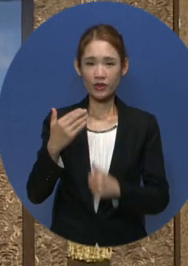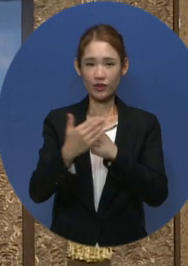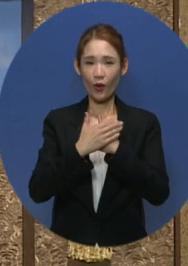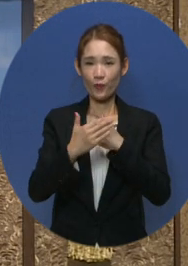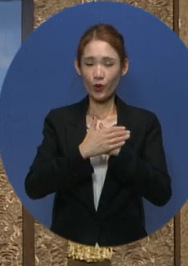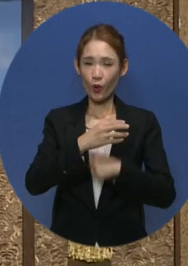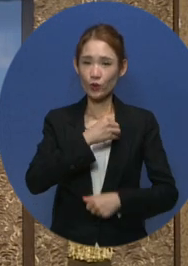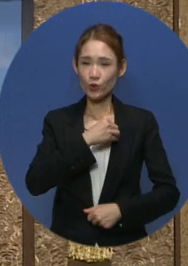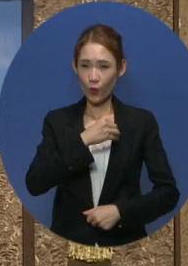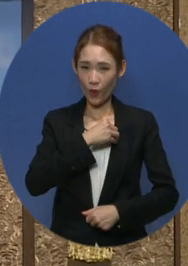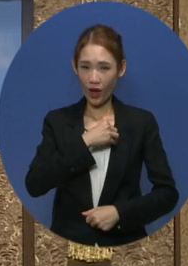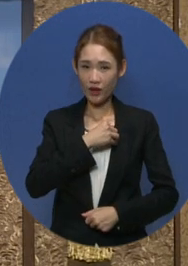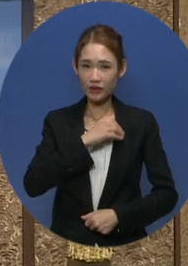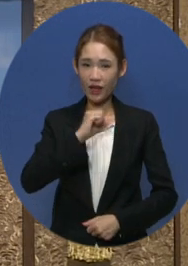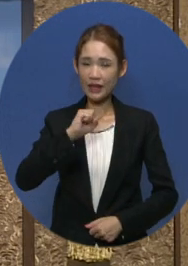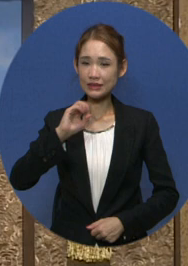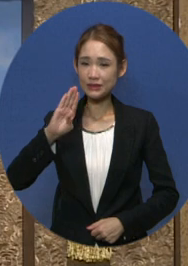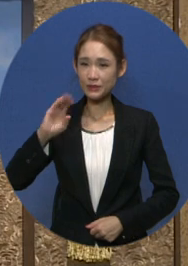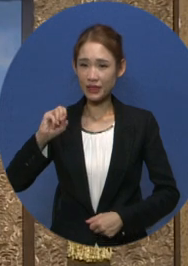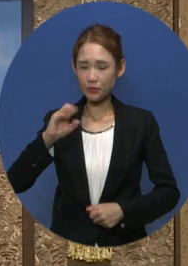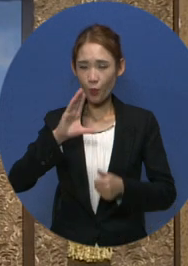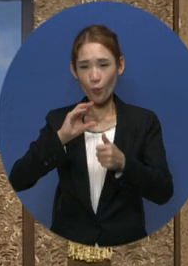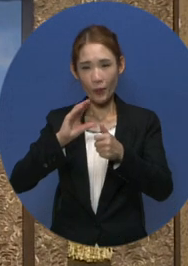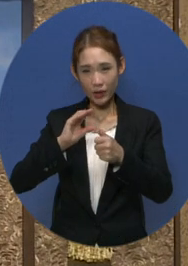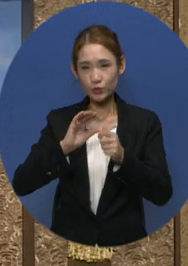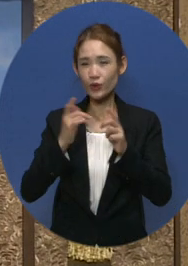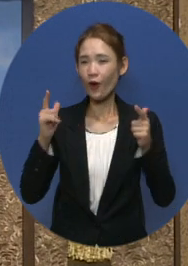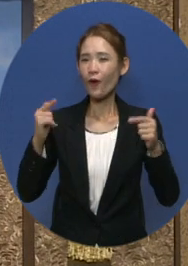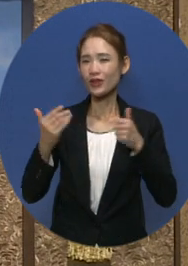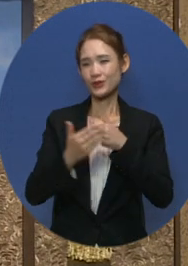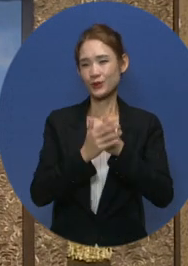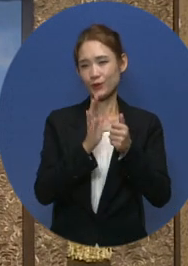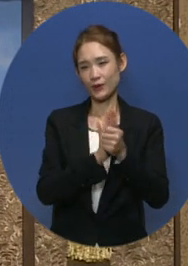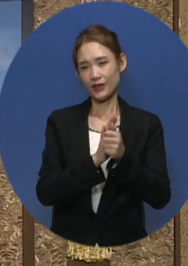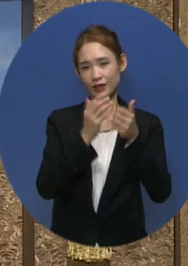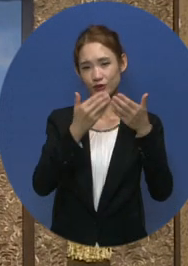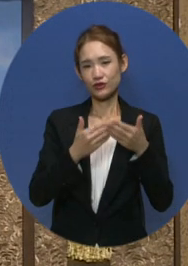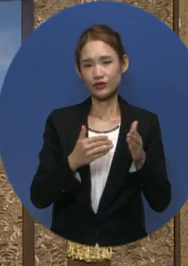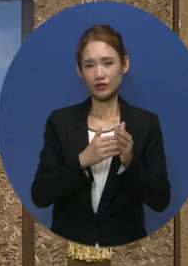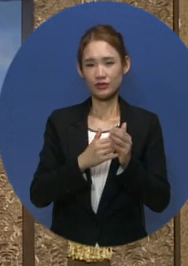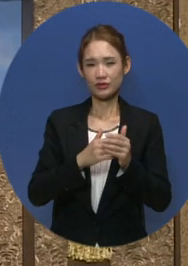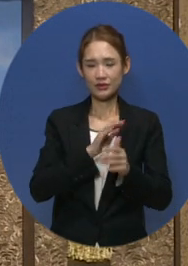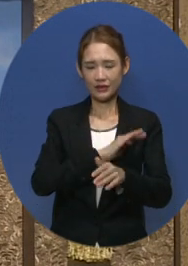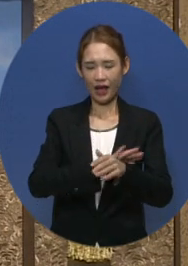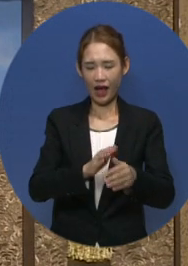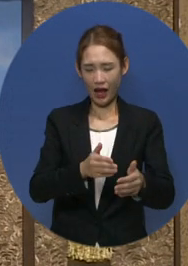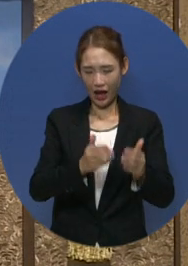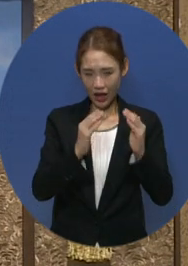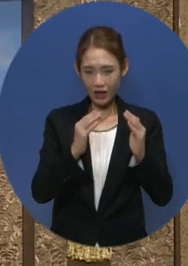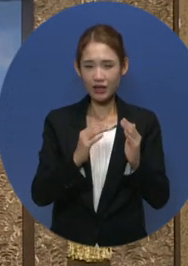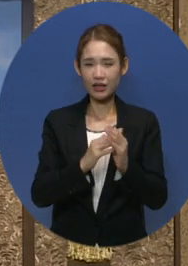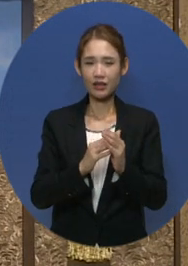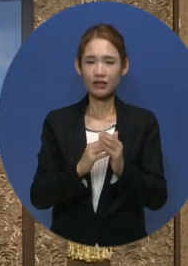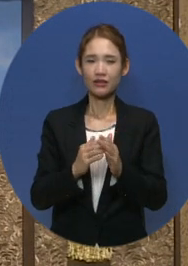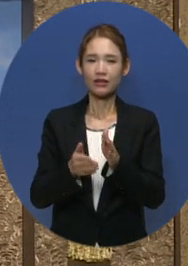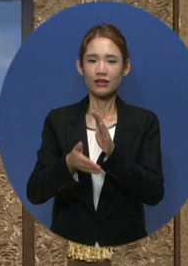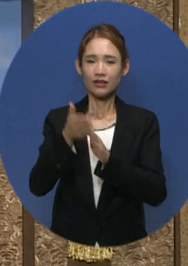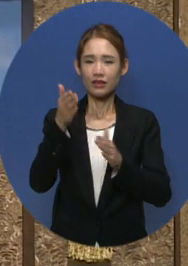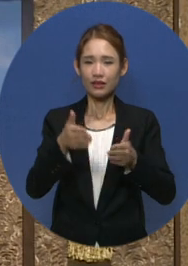신용협동조합이라든지 또 SBS라든지 여러 기업들이 예, 협조를 해주셔가지고 네. 저희가 잘 지었어요. 오. 그런데 저희가 지을 때